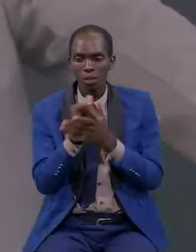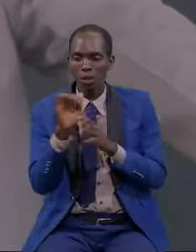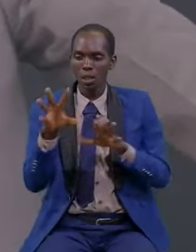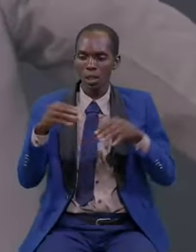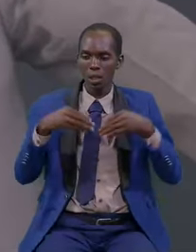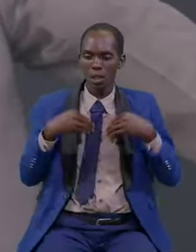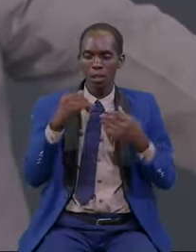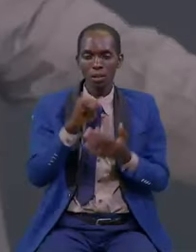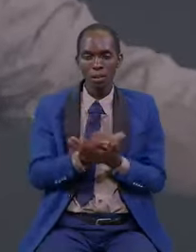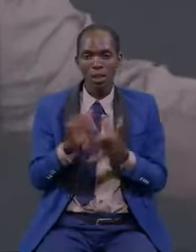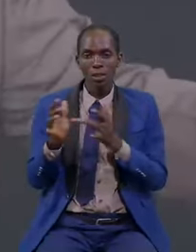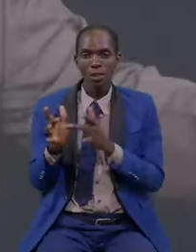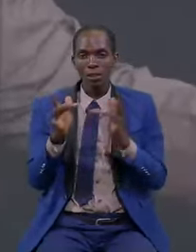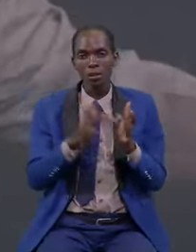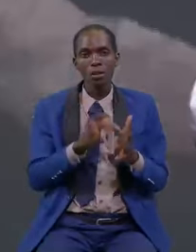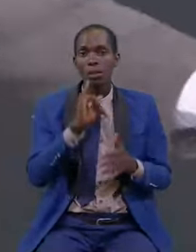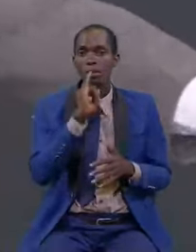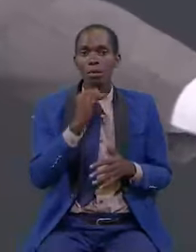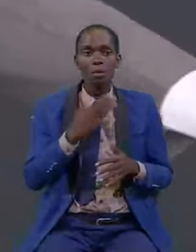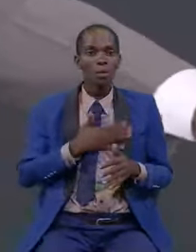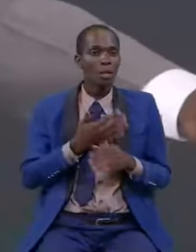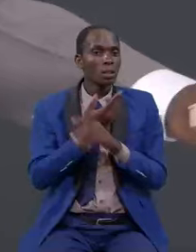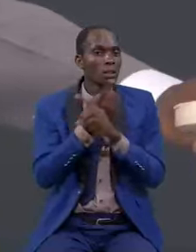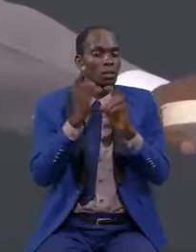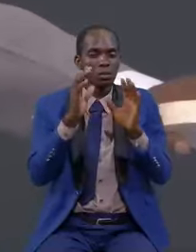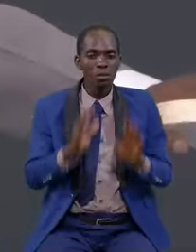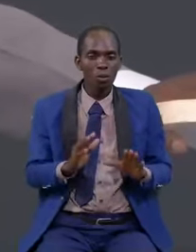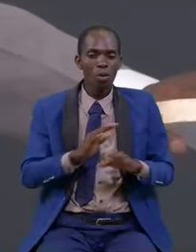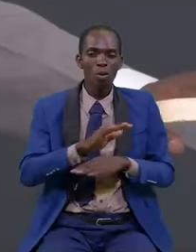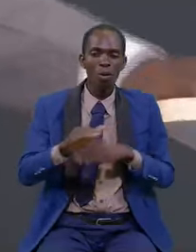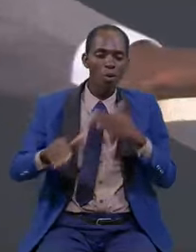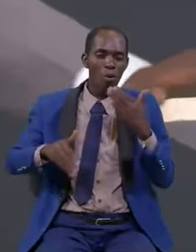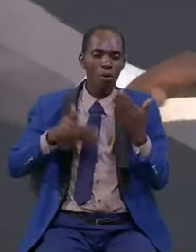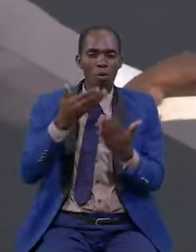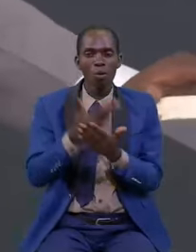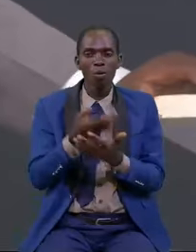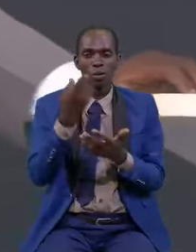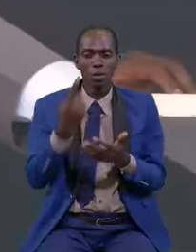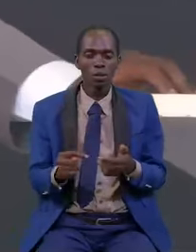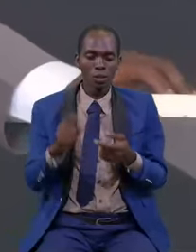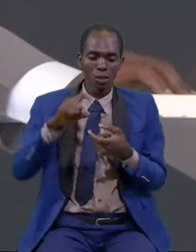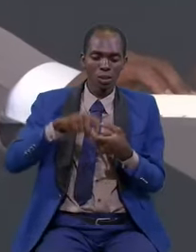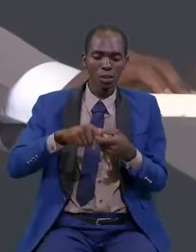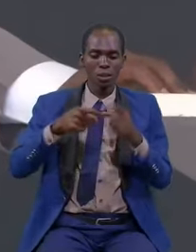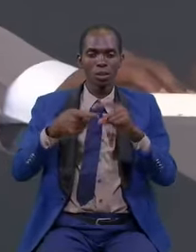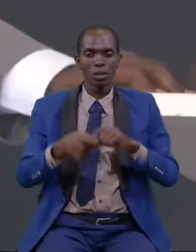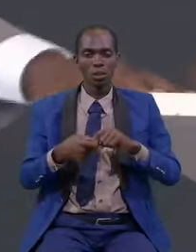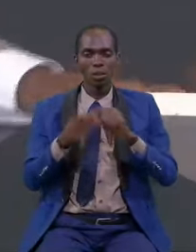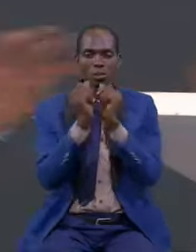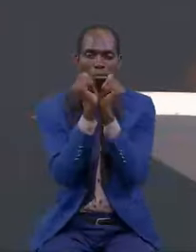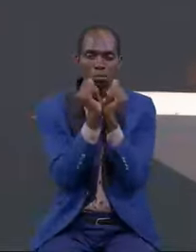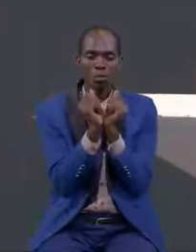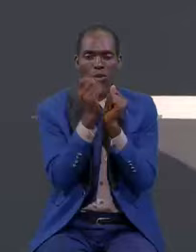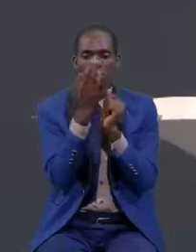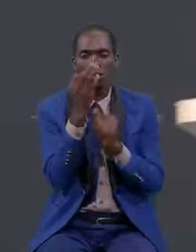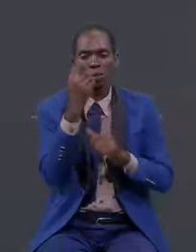si j'accepte que Jésus est mon libérateur, toutes ces chaînes, toutes ces fers du